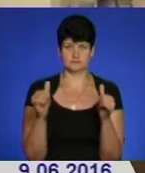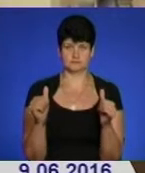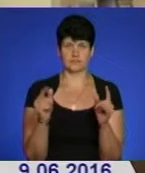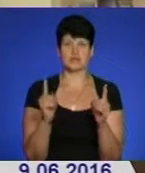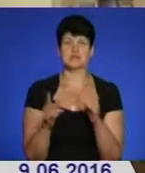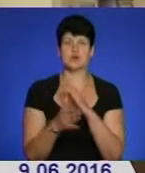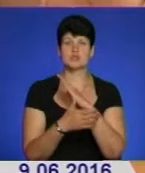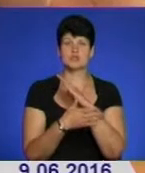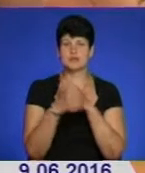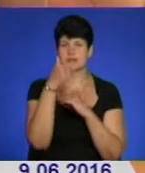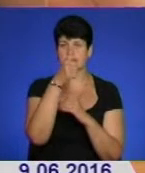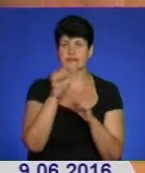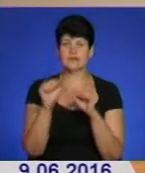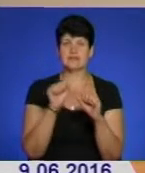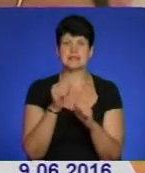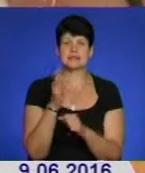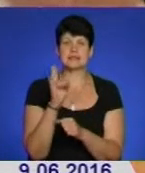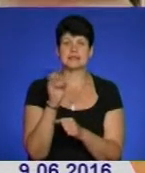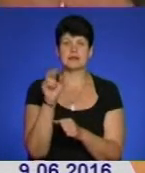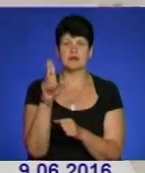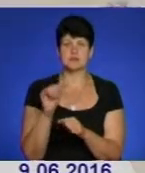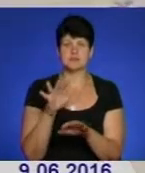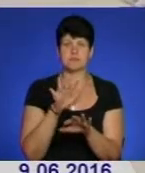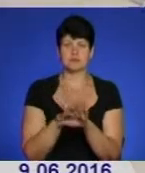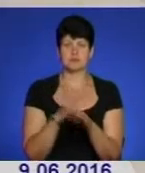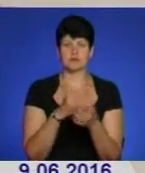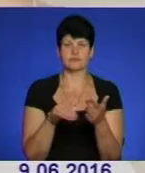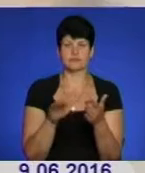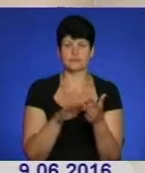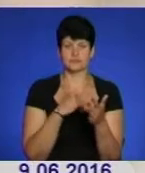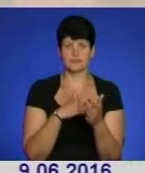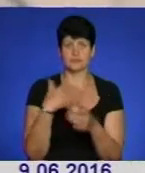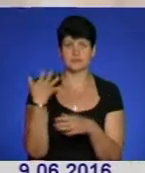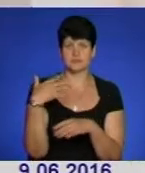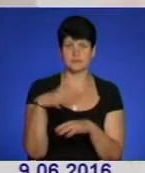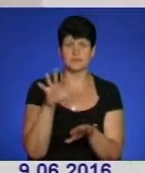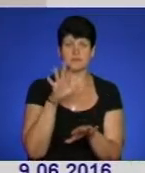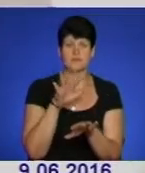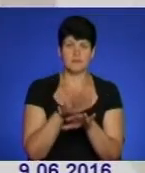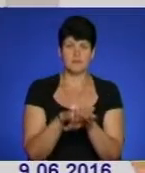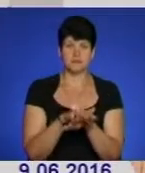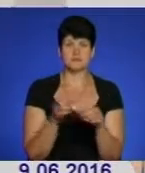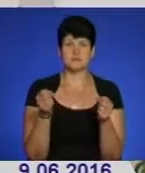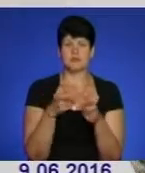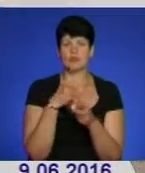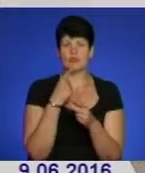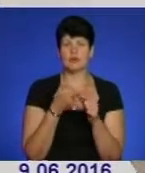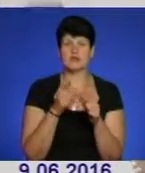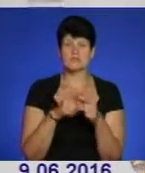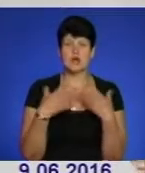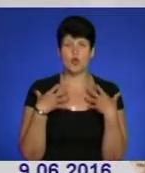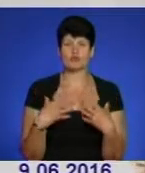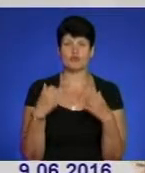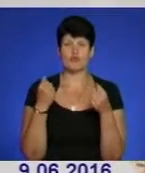за останній рік керівництвом Нацбанку ліквідовано понад півсотні комерційних банків. Фахівці називають цей процес